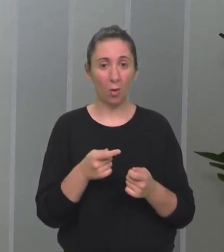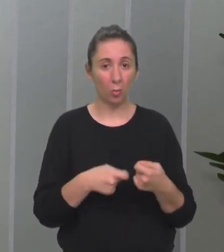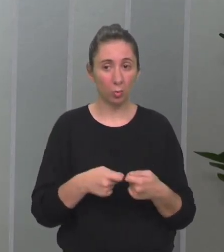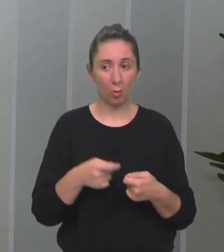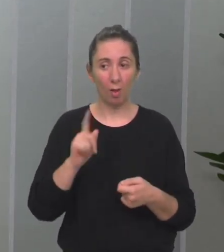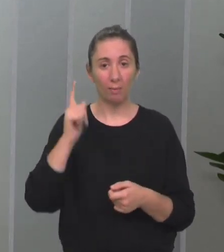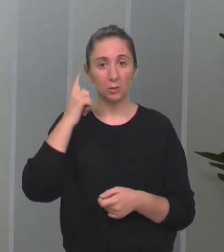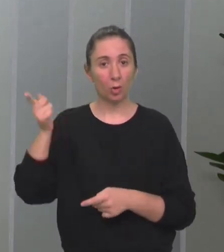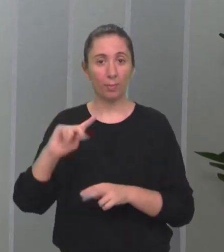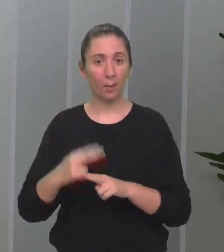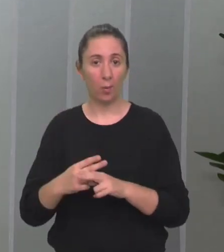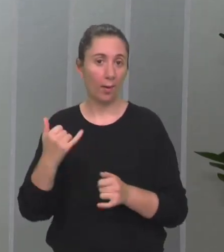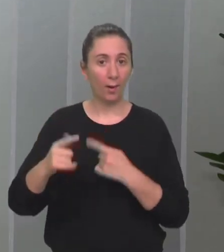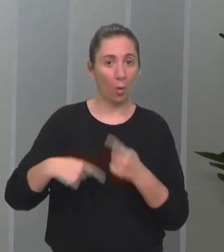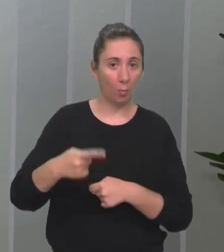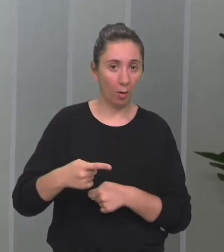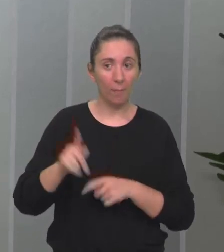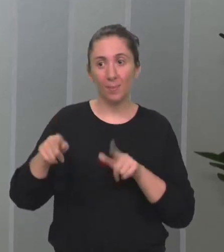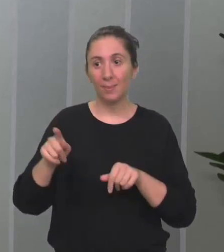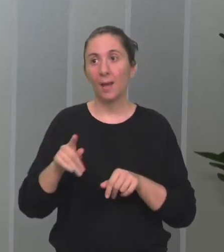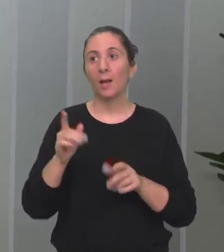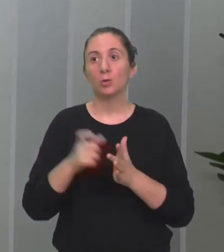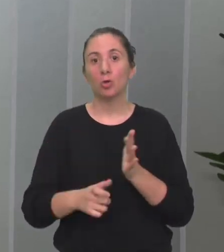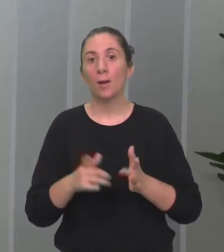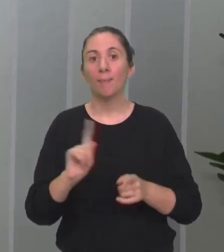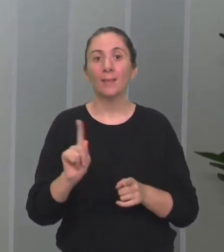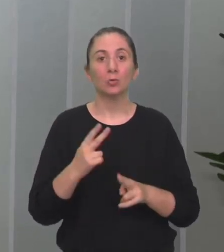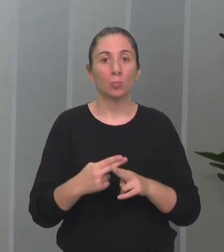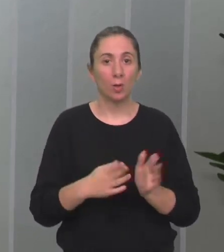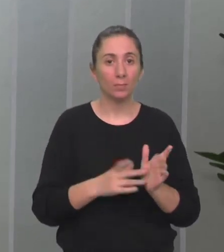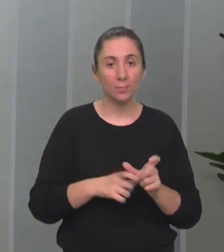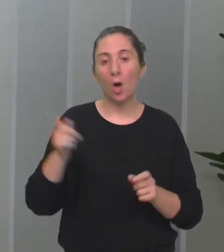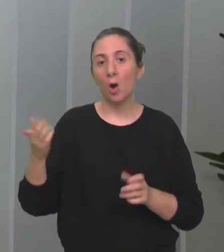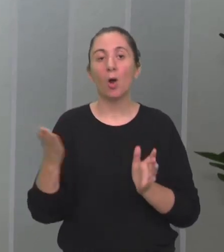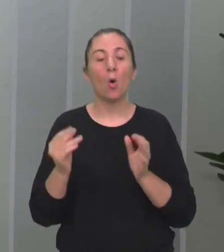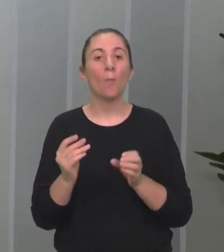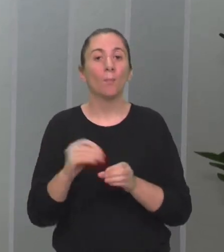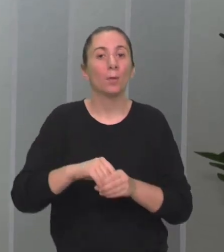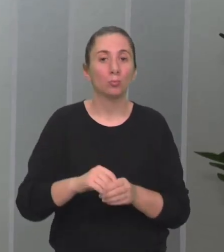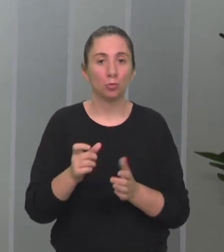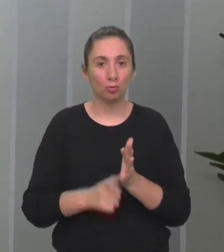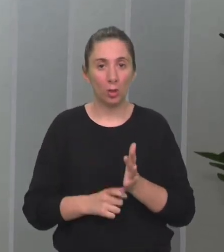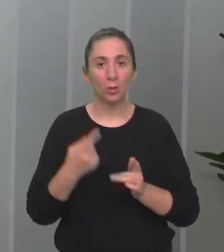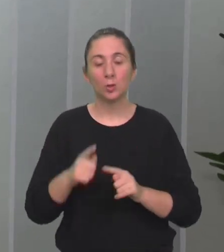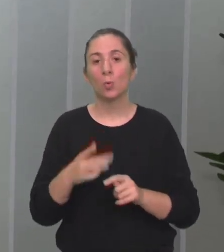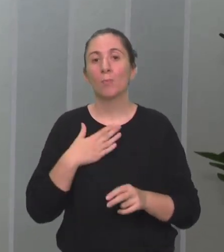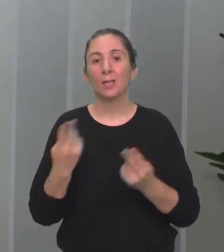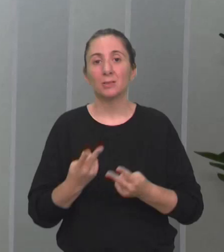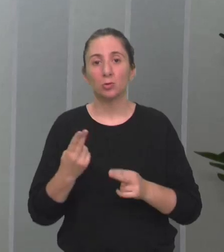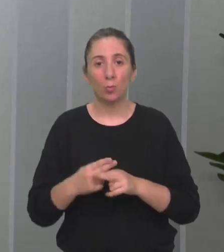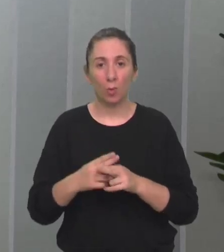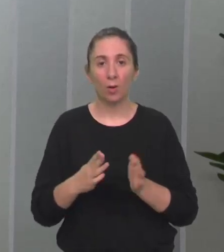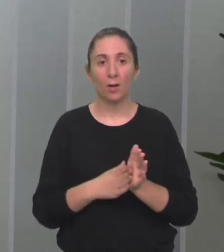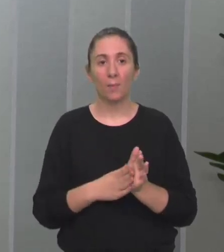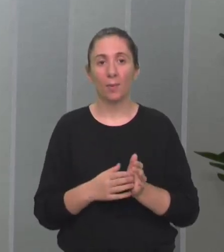obrnuto. Imamo neke članove koji nisu nužno oboljeli od multiple skleroze, ali su pridruženi članovi, tako jer su neke srodne bolesti kao